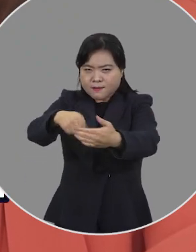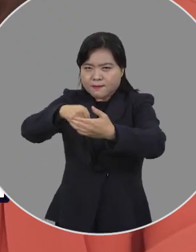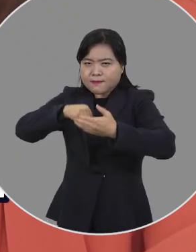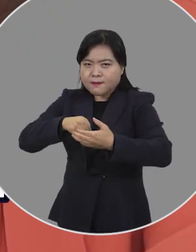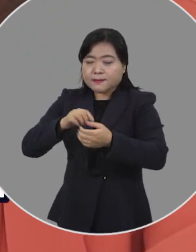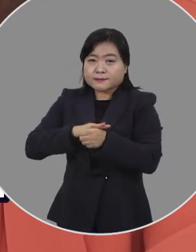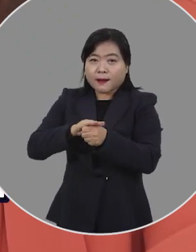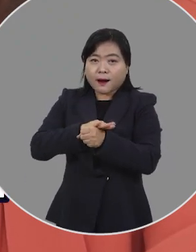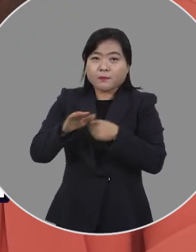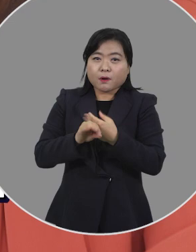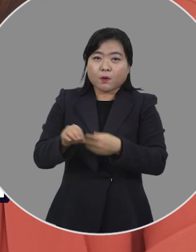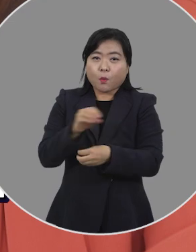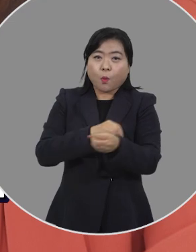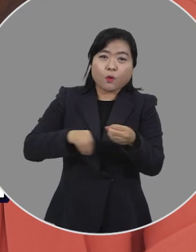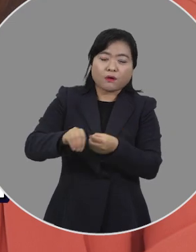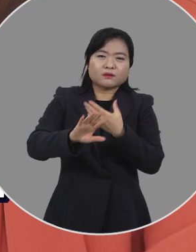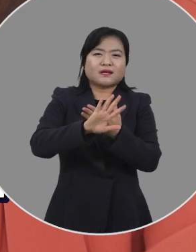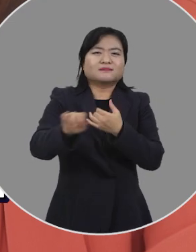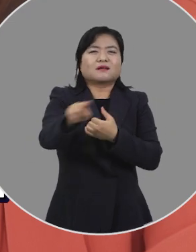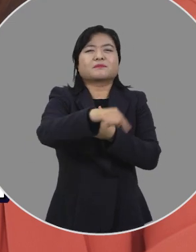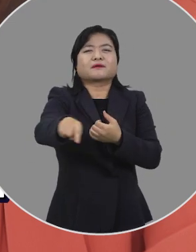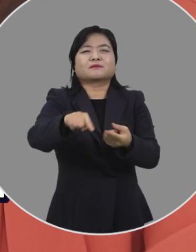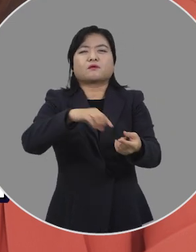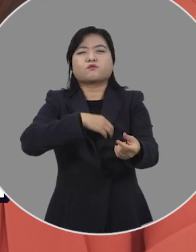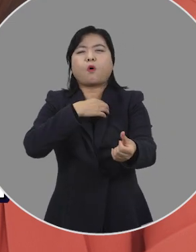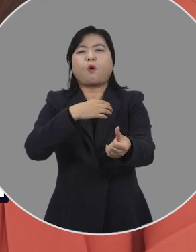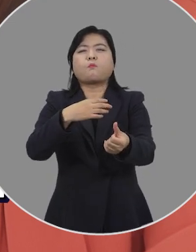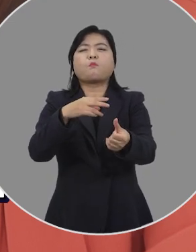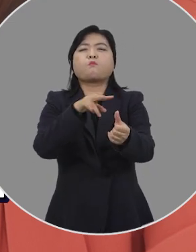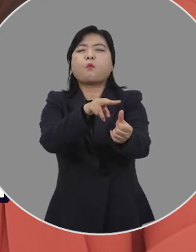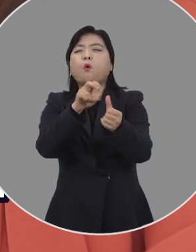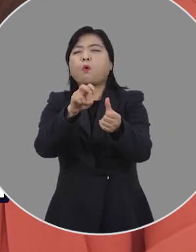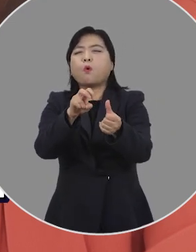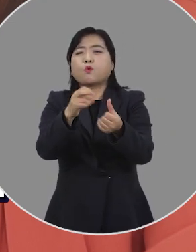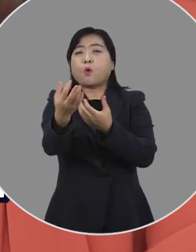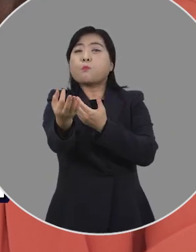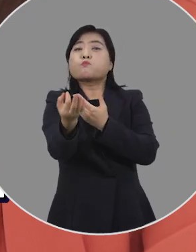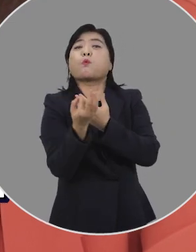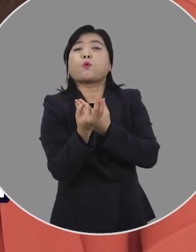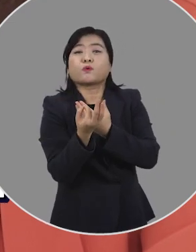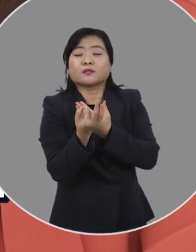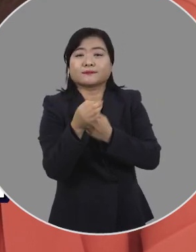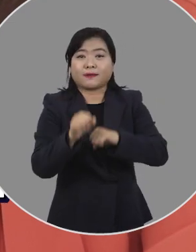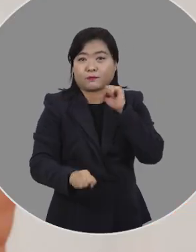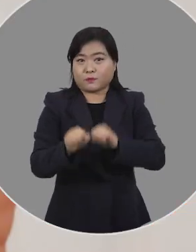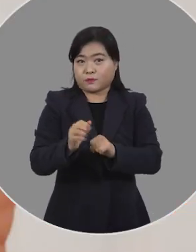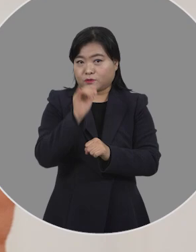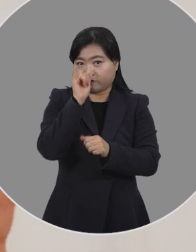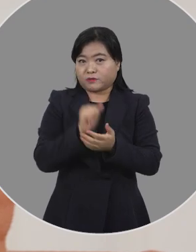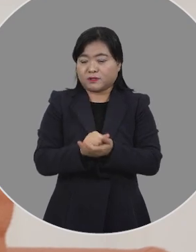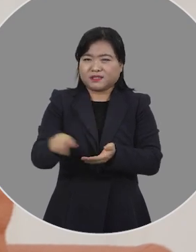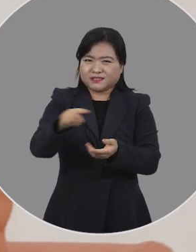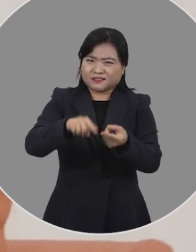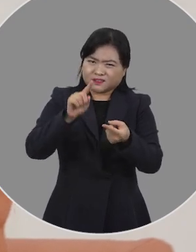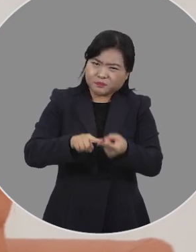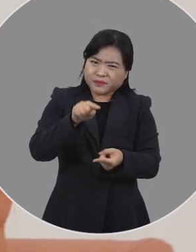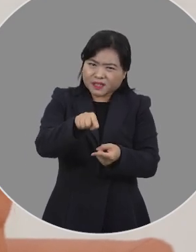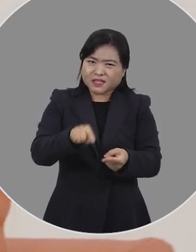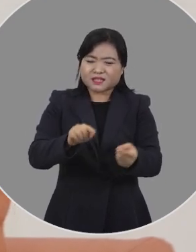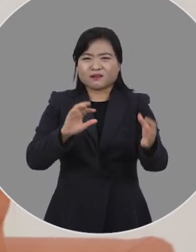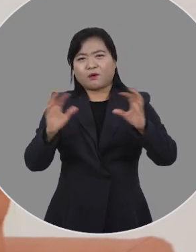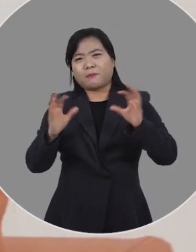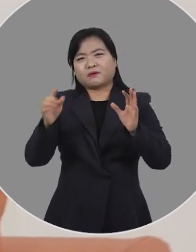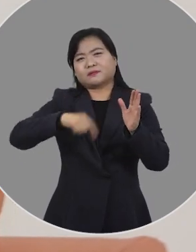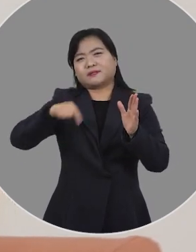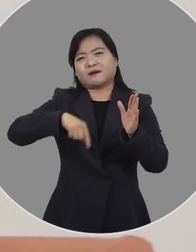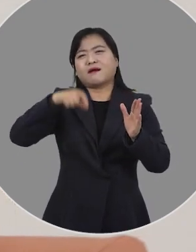파편이 튀어서 다른 집단에게는 이렇게 극단적인 혐오까지도 보이는 일을 할 수 있다. 그 점이 사실은 이 컨퍼런스에서